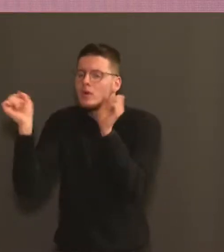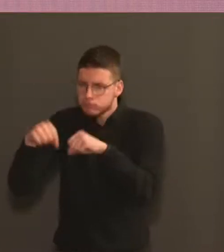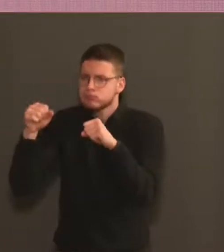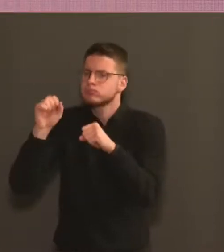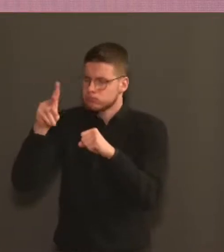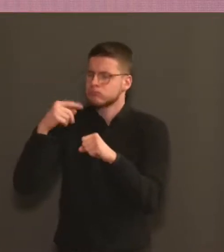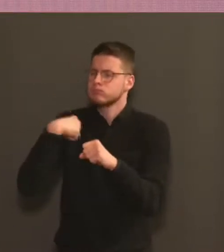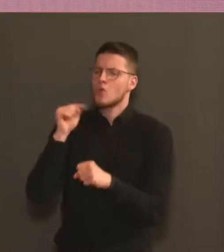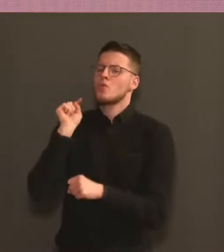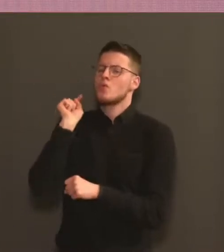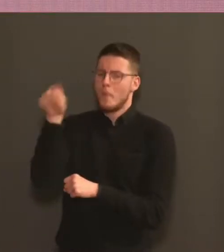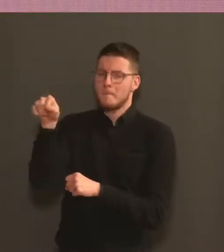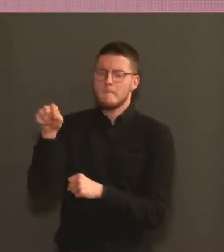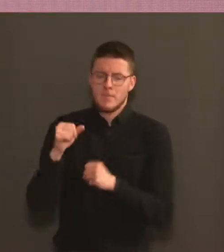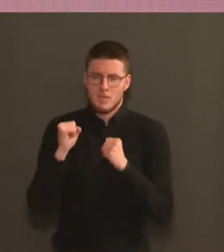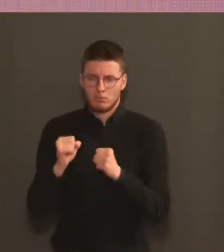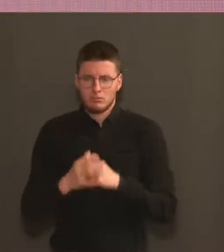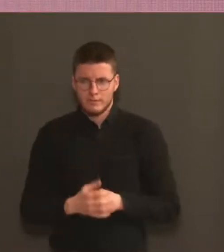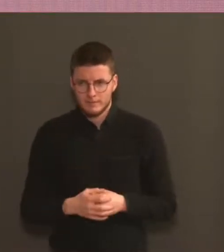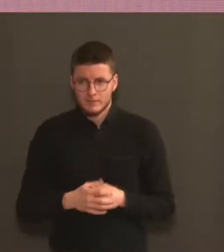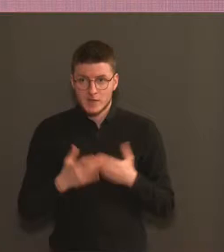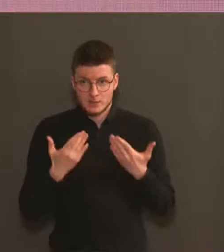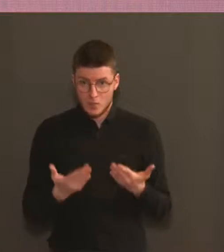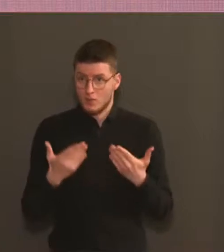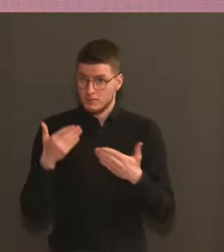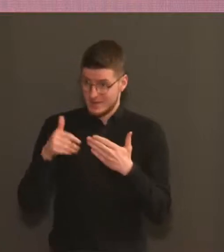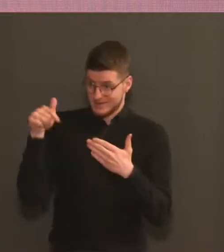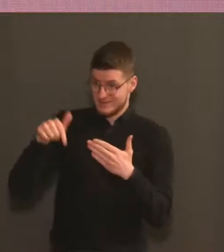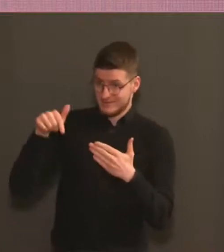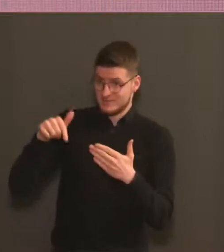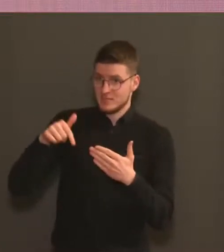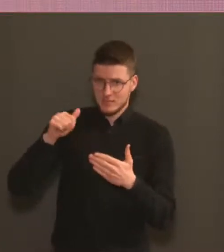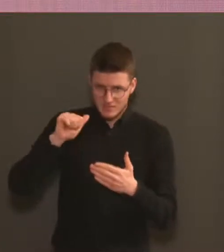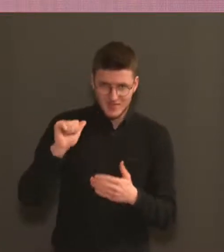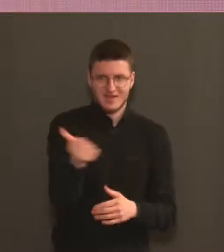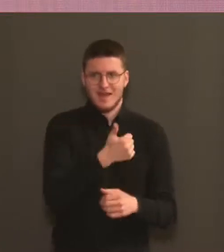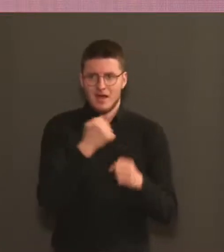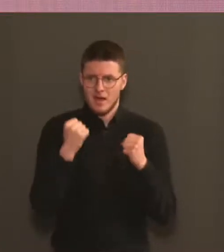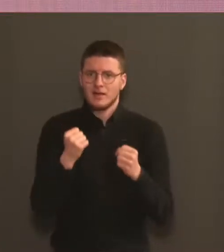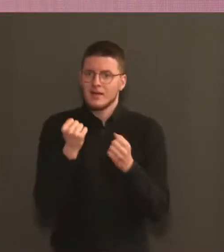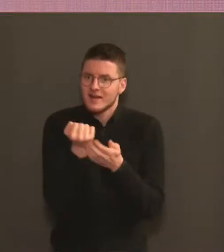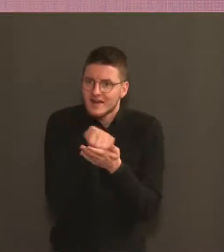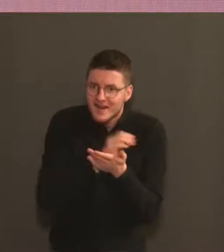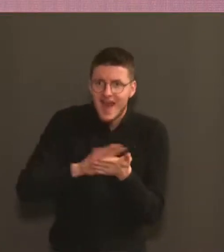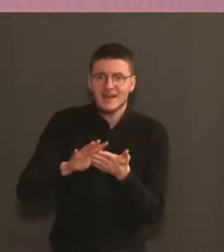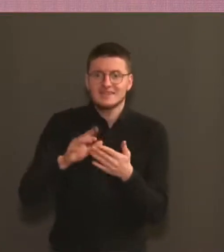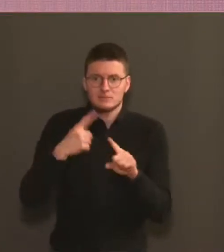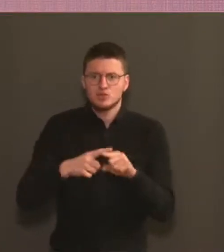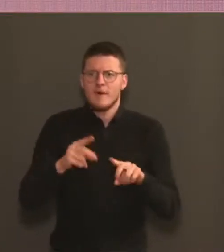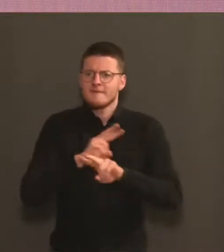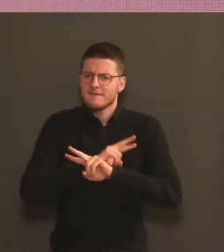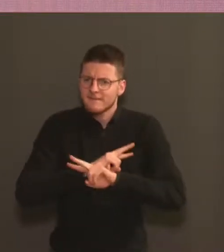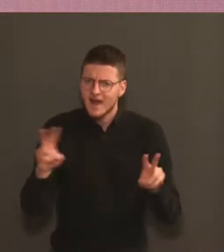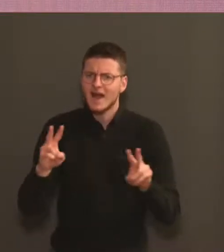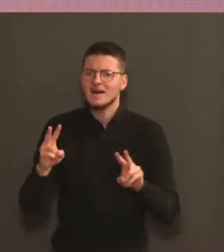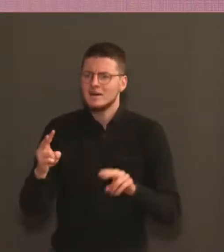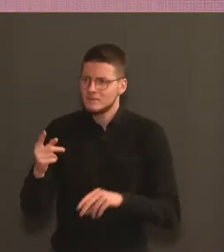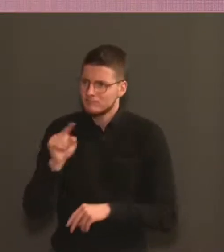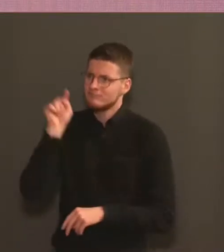Enkel via deze weg kan iedereen zich gratis en veilig laten vaccineren.